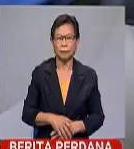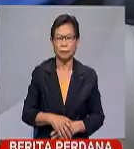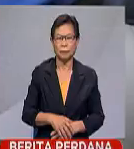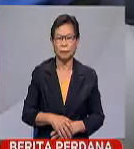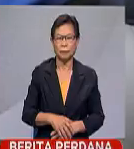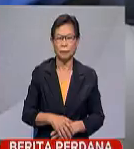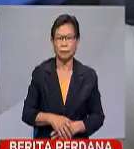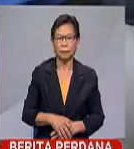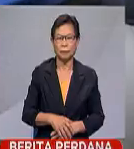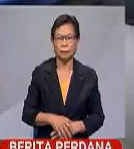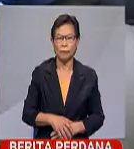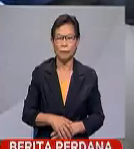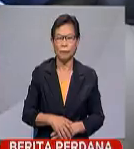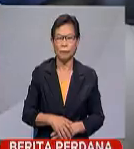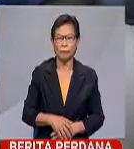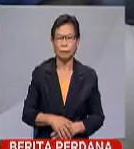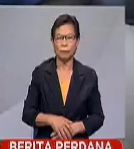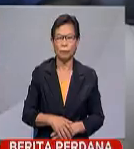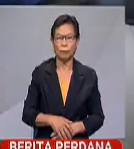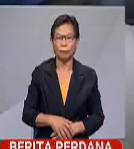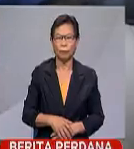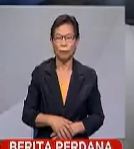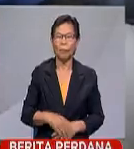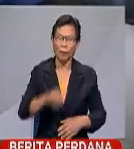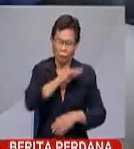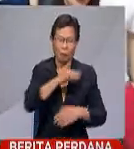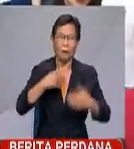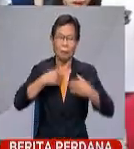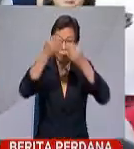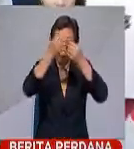Tuan Menteri, Menteri Kesihatan.